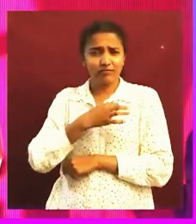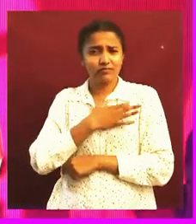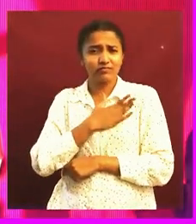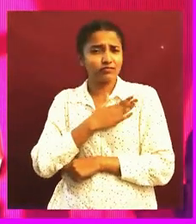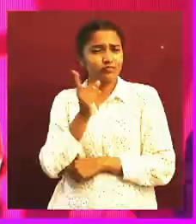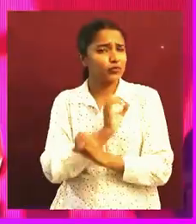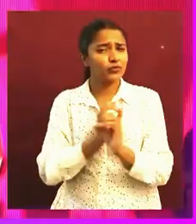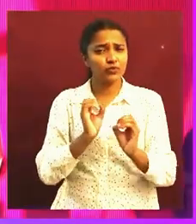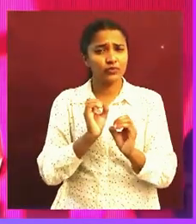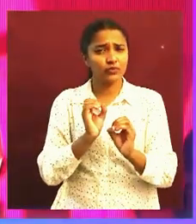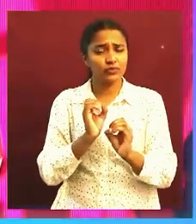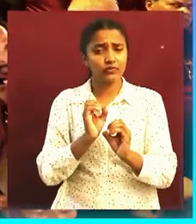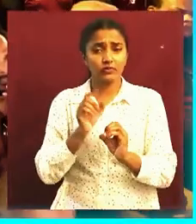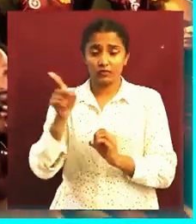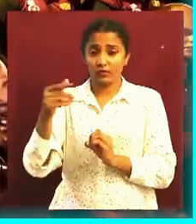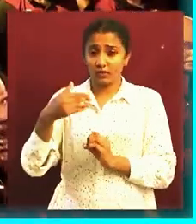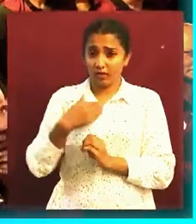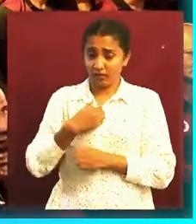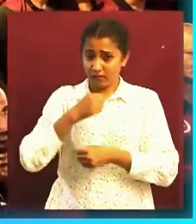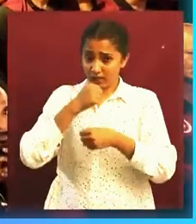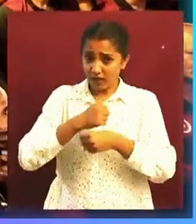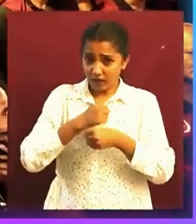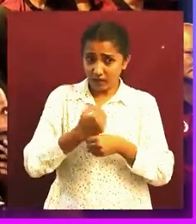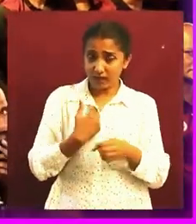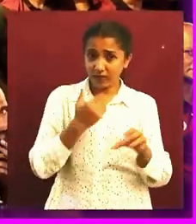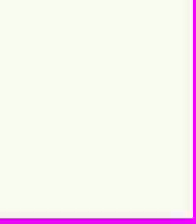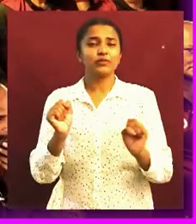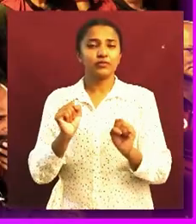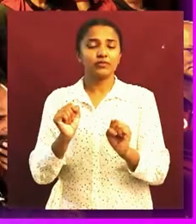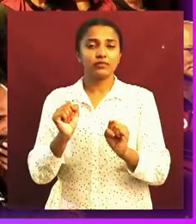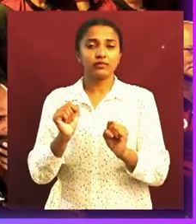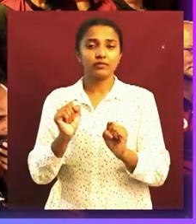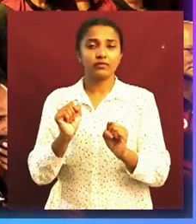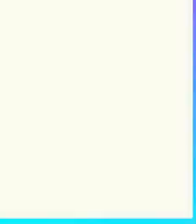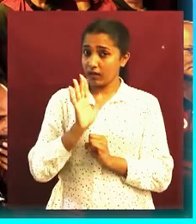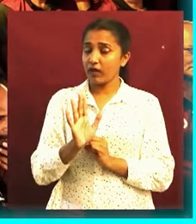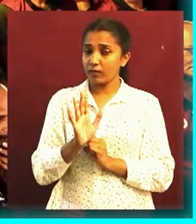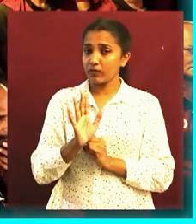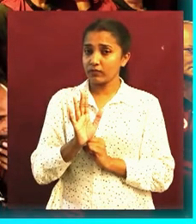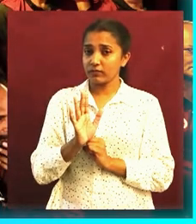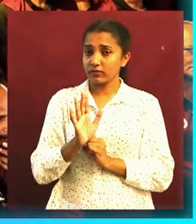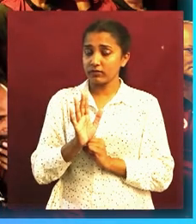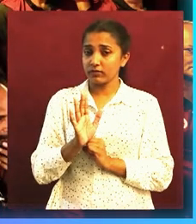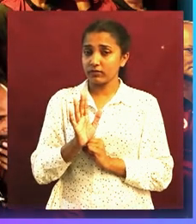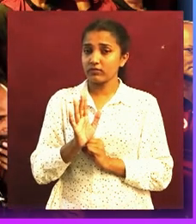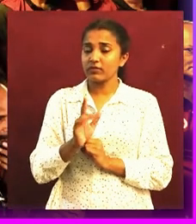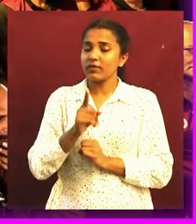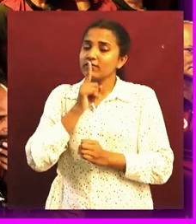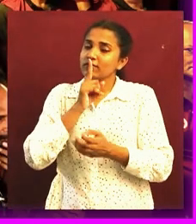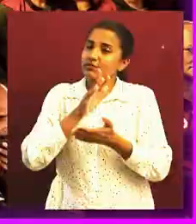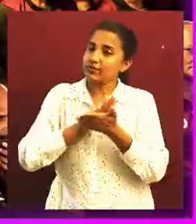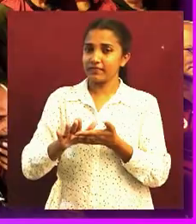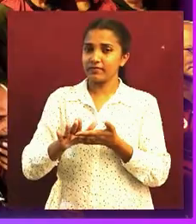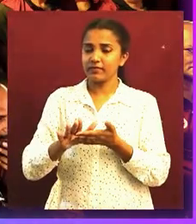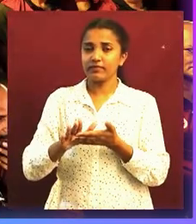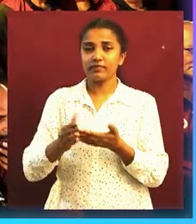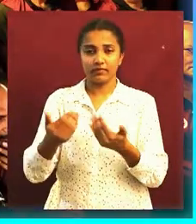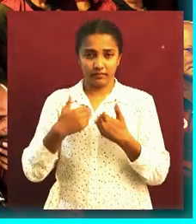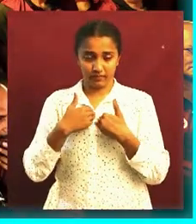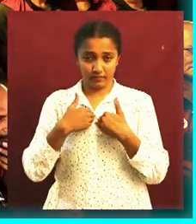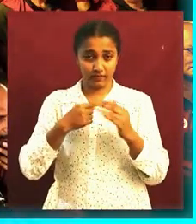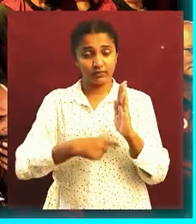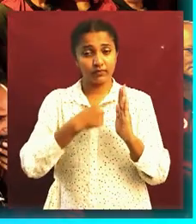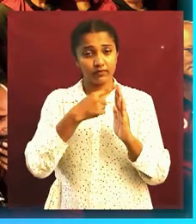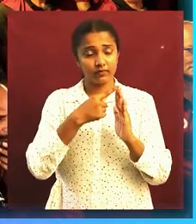நே அப்பி ஆண்டு கன்னே அரியஸ் பிரிமா கன்னரவி ஹபே இத்தாம சாமகாமிலிஸ் அப்பே